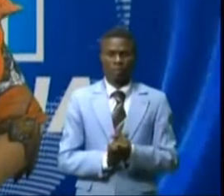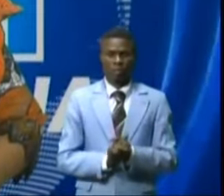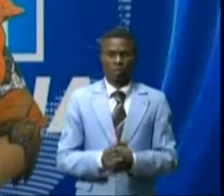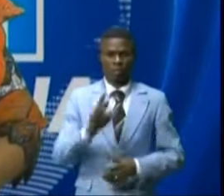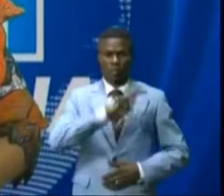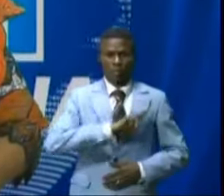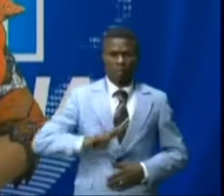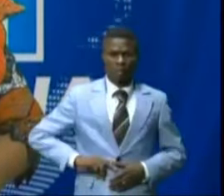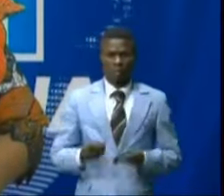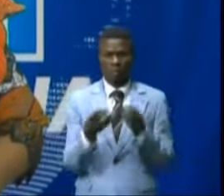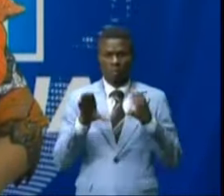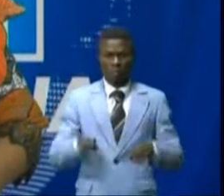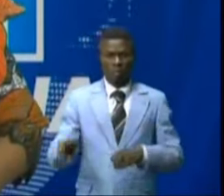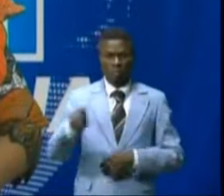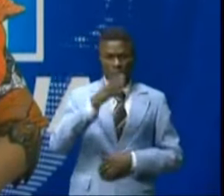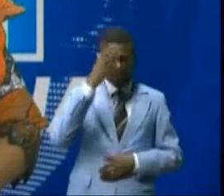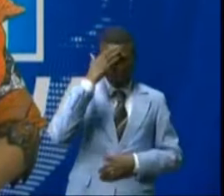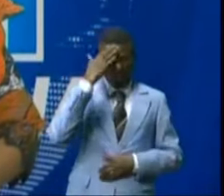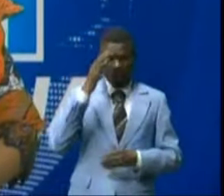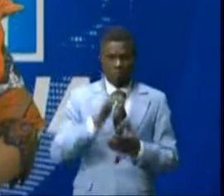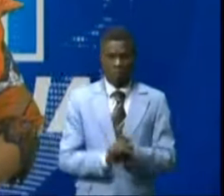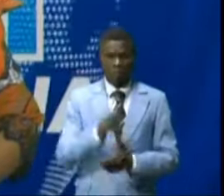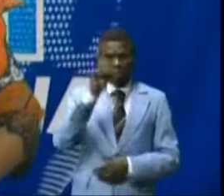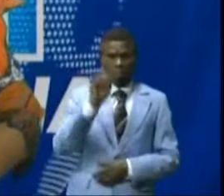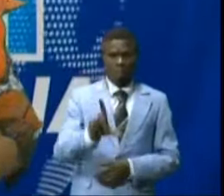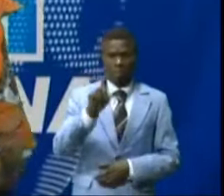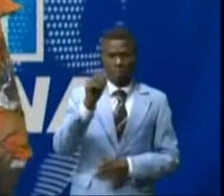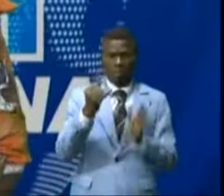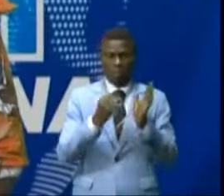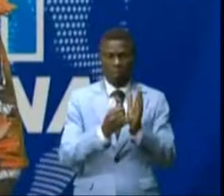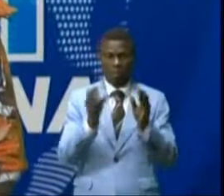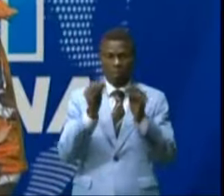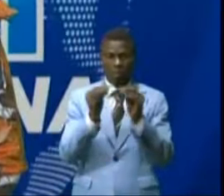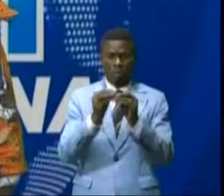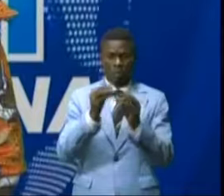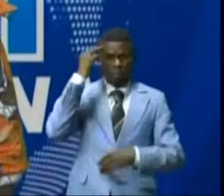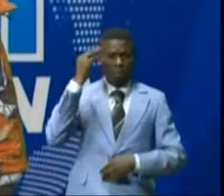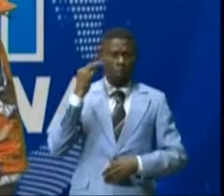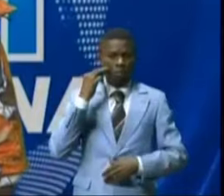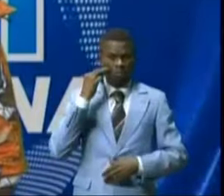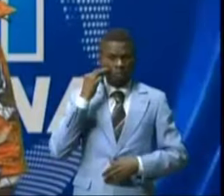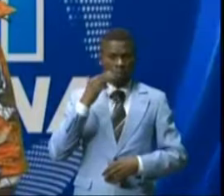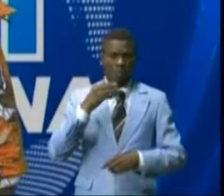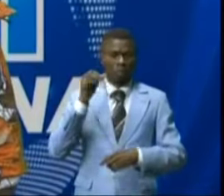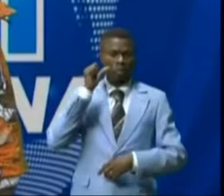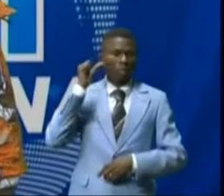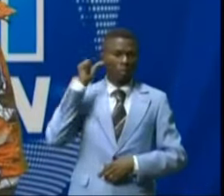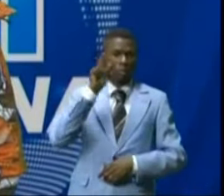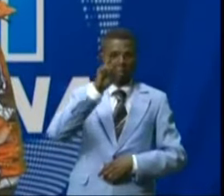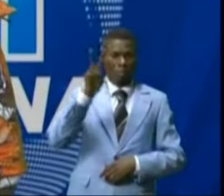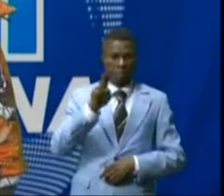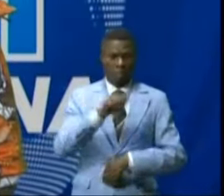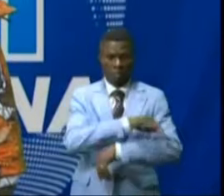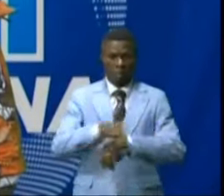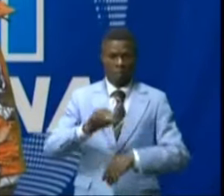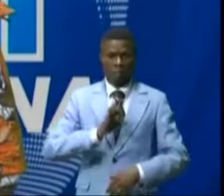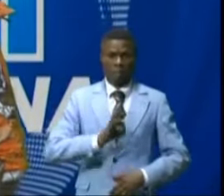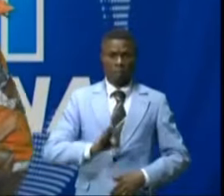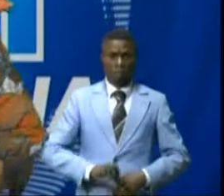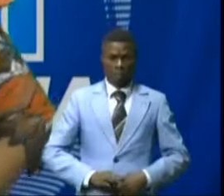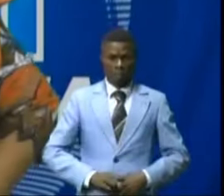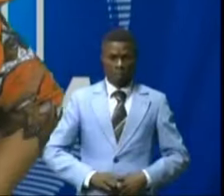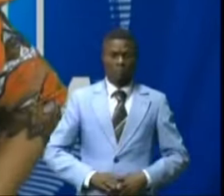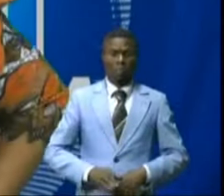République démocratique du Congo, vous le savez, la 126e session du Conseil des ministres a vécu hier vendredi à la Cité de l'Union africaine sous